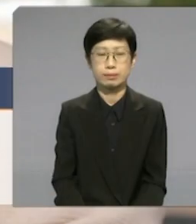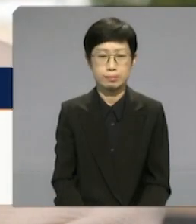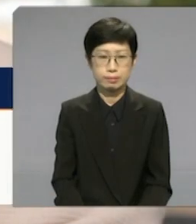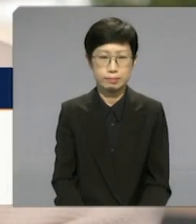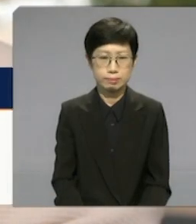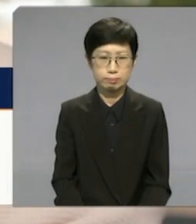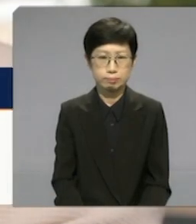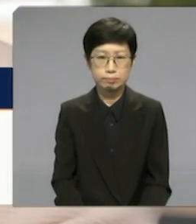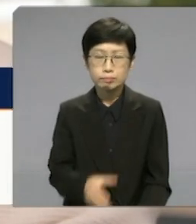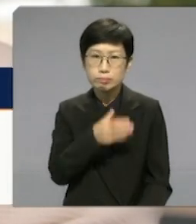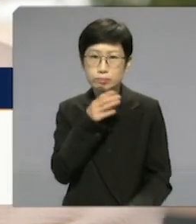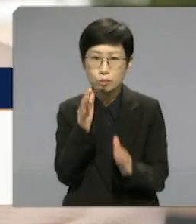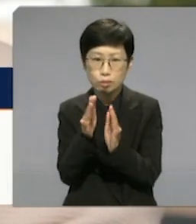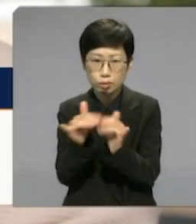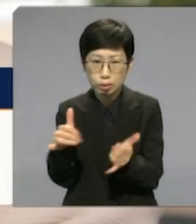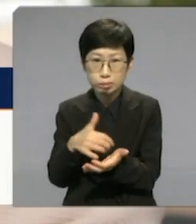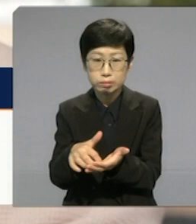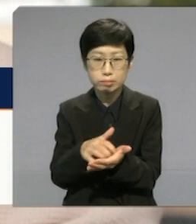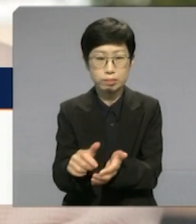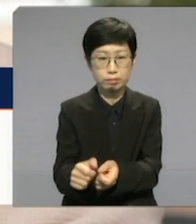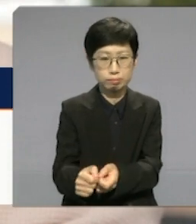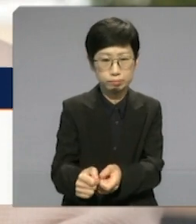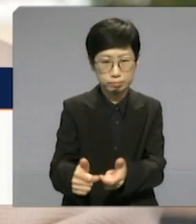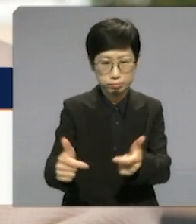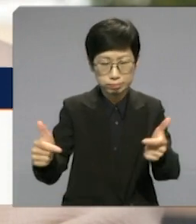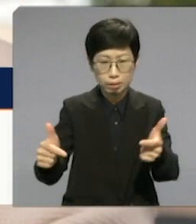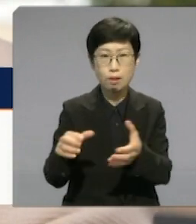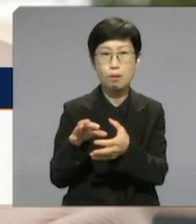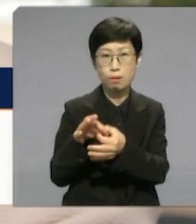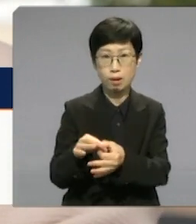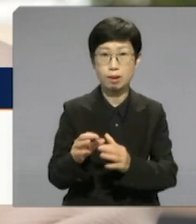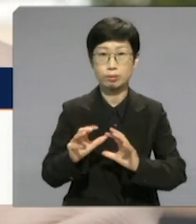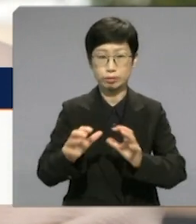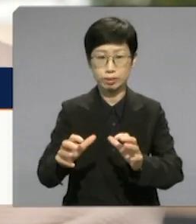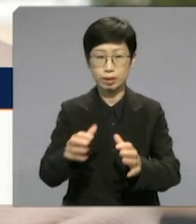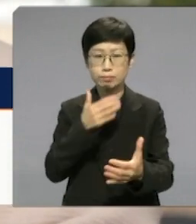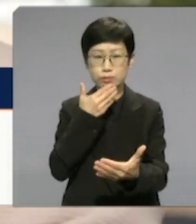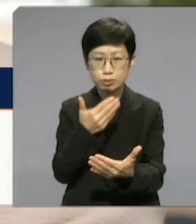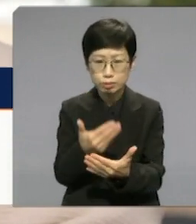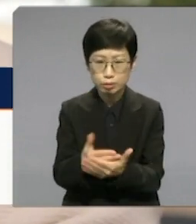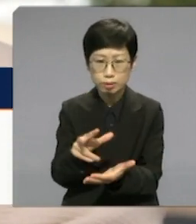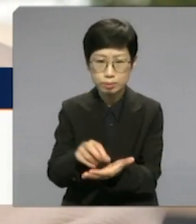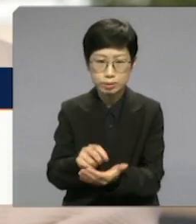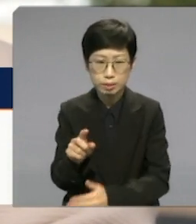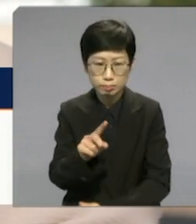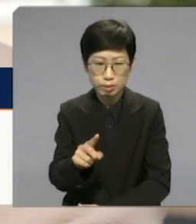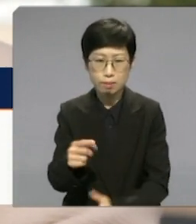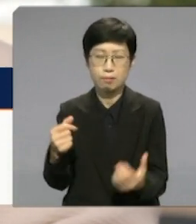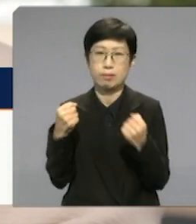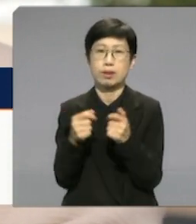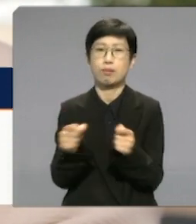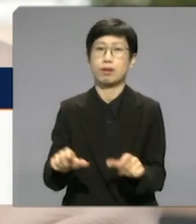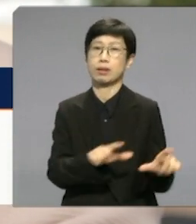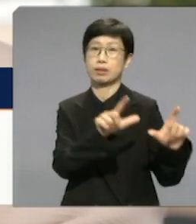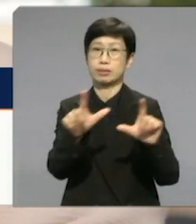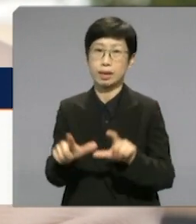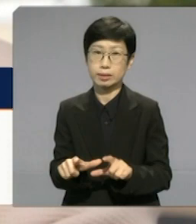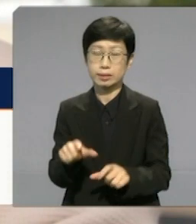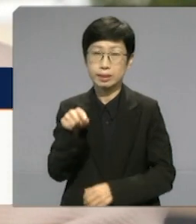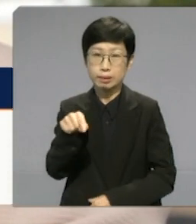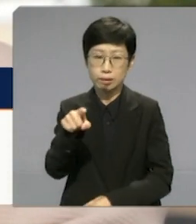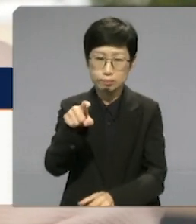for countries that are grappling with an aging population, what's very important is making this very purposeful investment